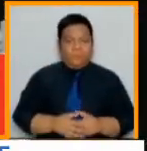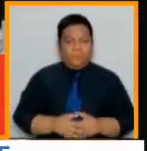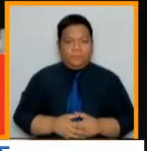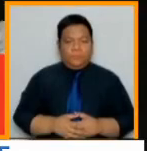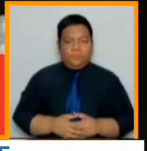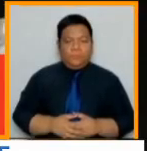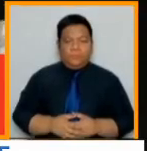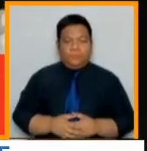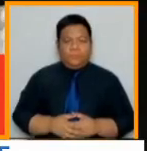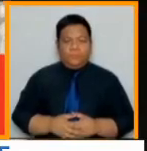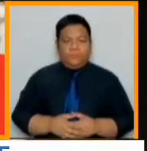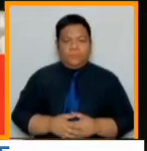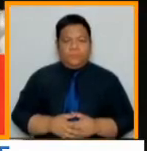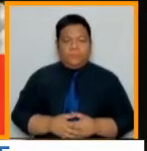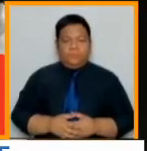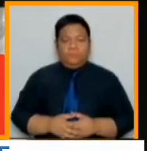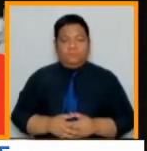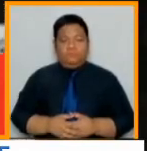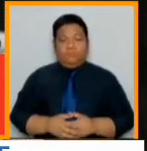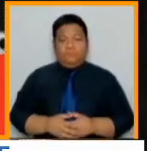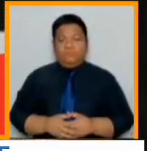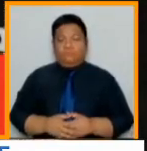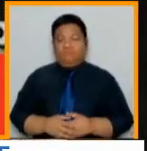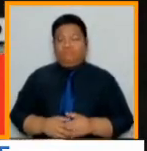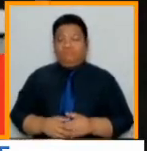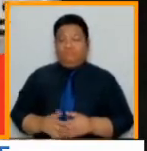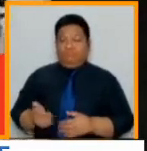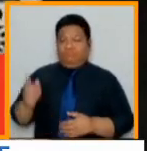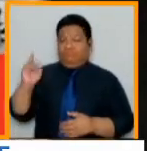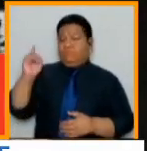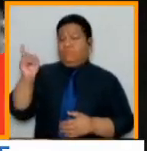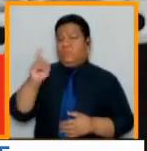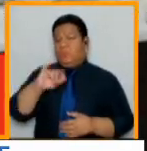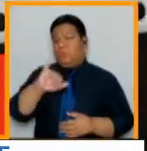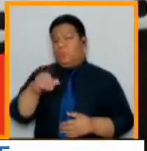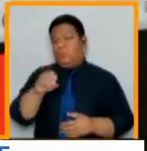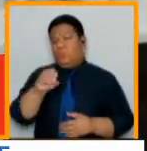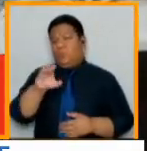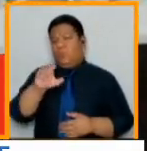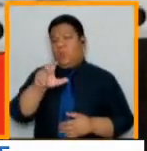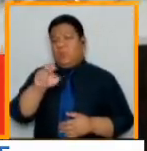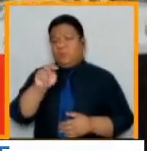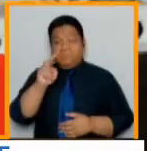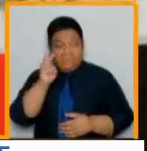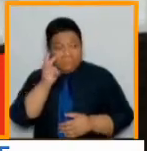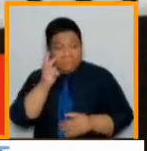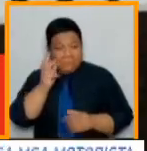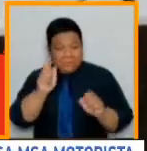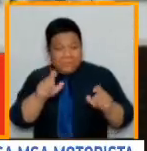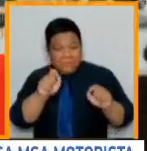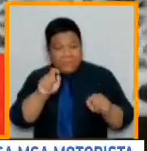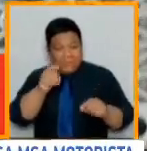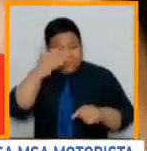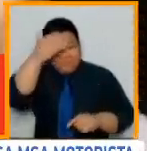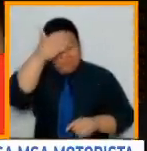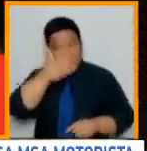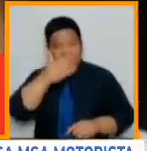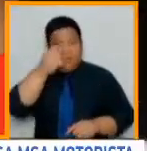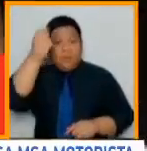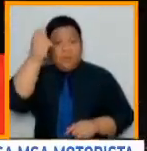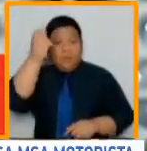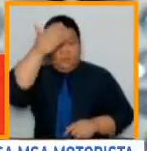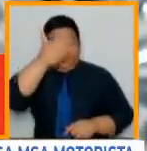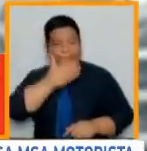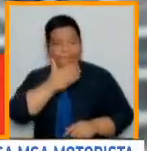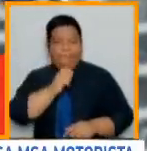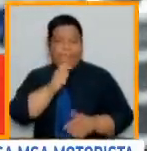Nagbabaka sakali pa rin makabenta ng face shield si Jocelyn sa labas ng Baclaran Church. Yan ay kahit hindi na ito nire-require ng simbahan. Binagsak na